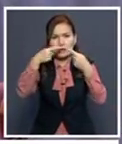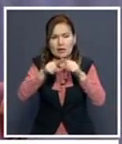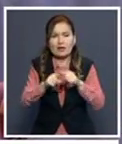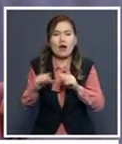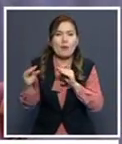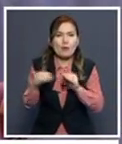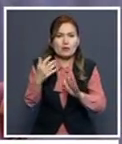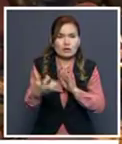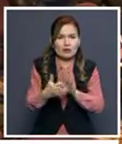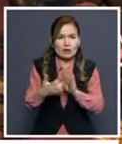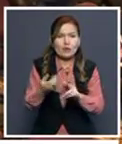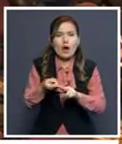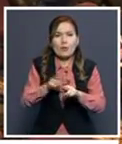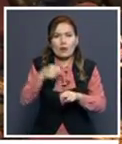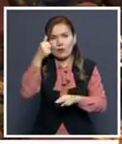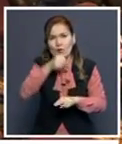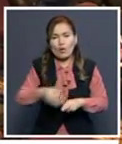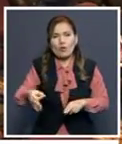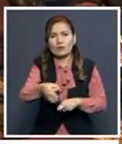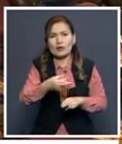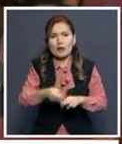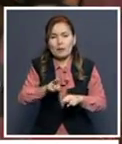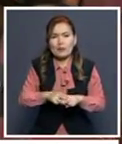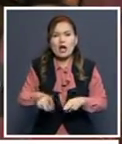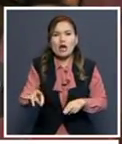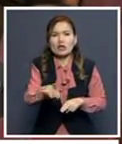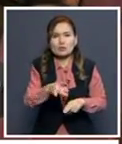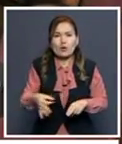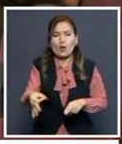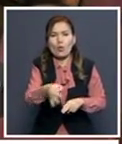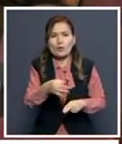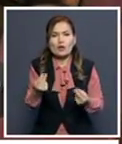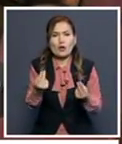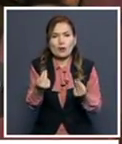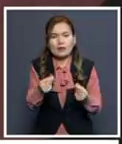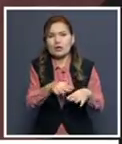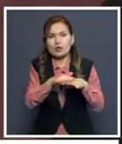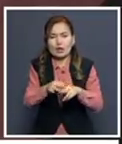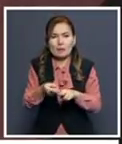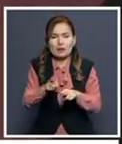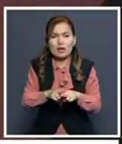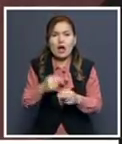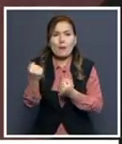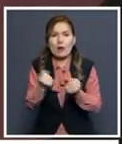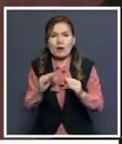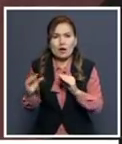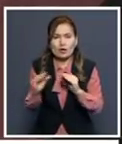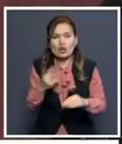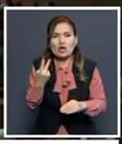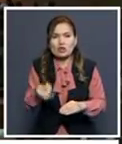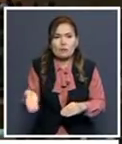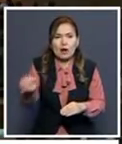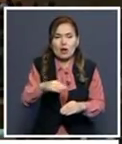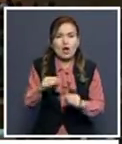жетіспей қалады. Бұл облыстық төтенше жағдайлар департаментіне республикалық және облыстық бюджет есебінен жол талғамайтын 20-ға жуық